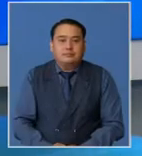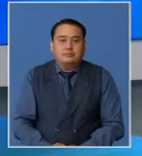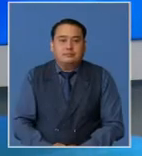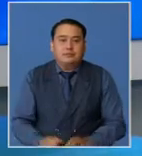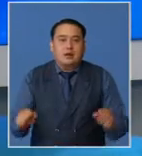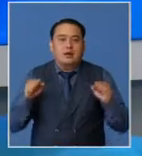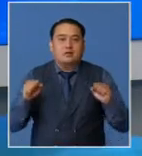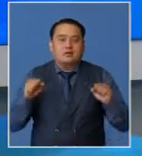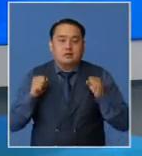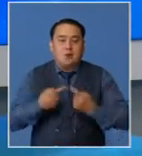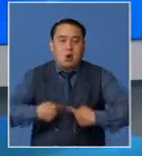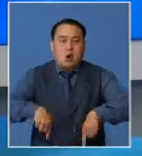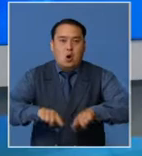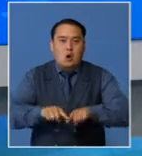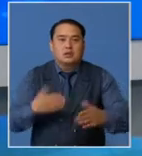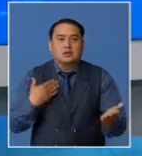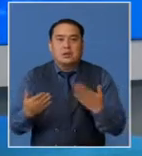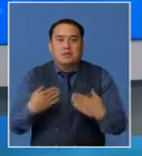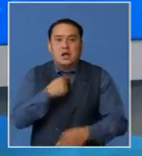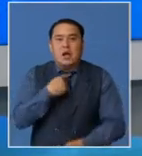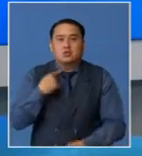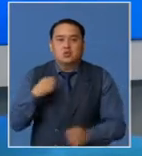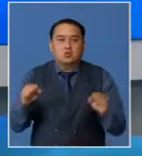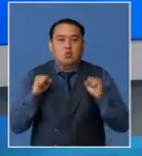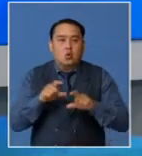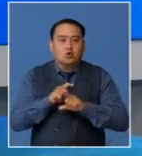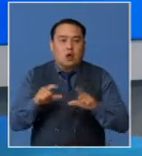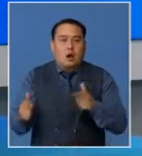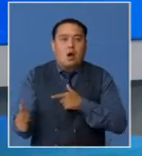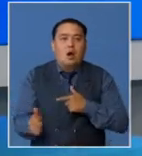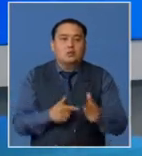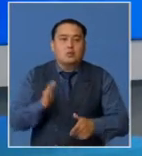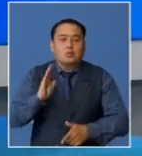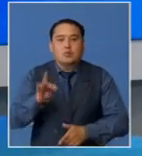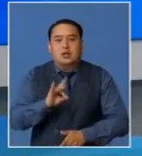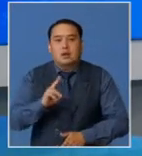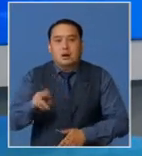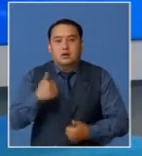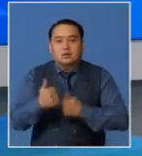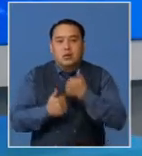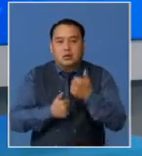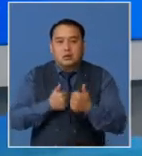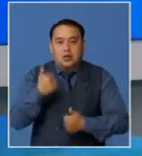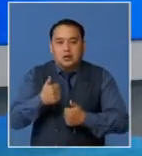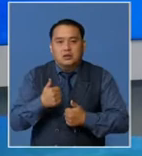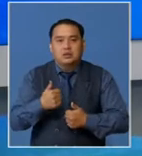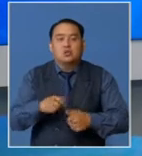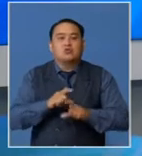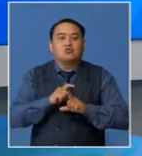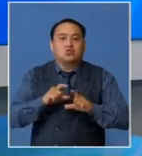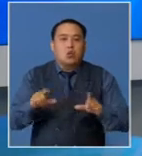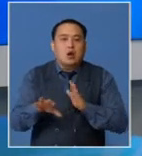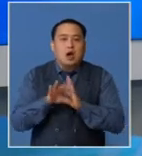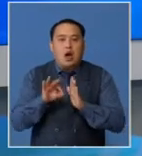Воспитанники отделения по спортивной гимнастике Талдыкурганской спортивной школы готовятся к предстоящим республиканским стартам. В спартакиаде